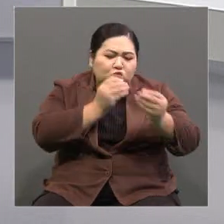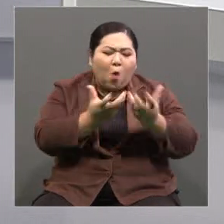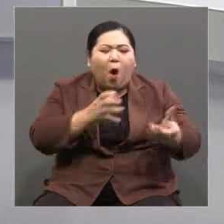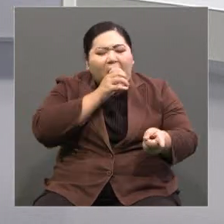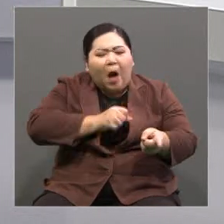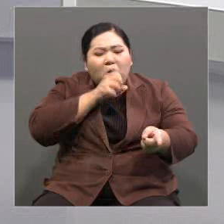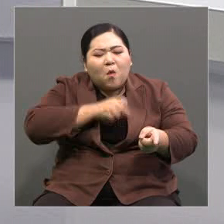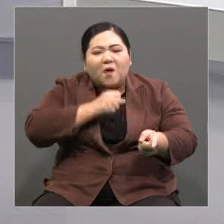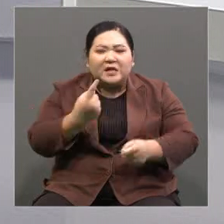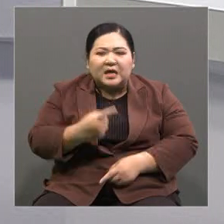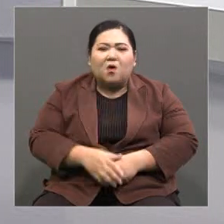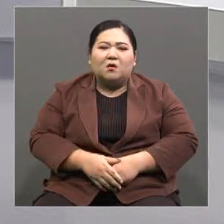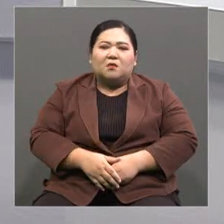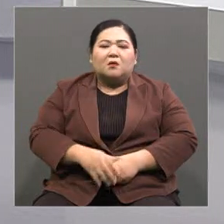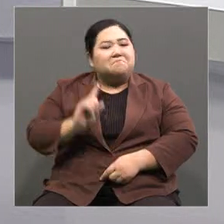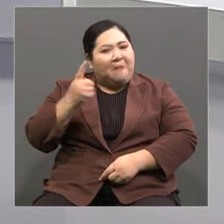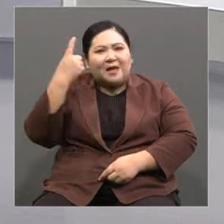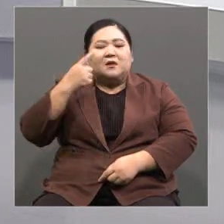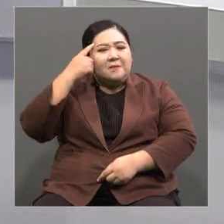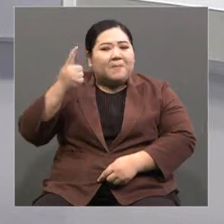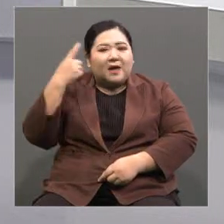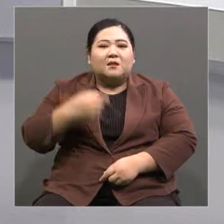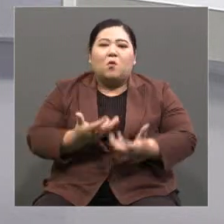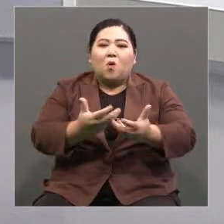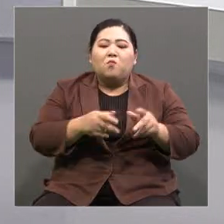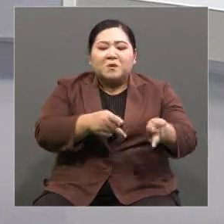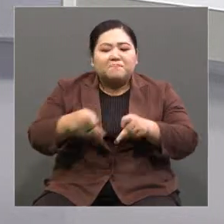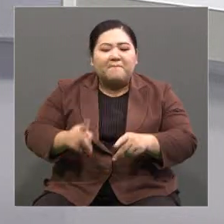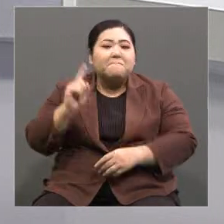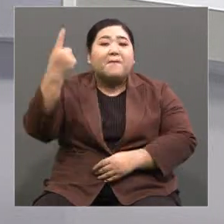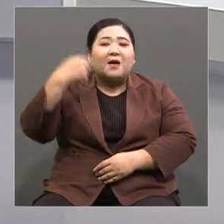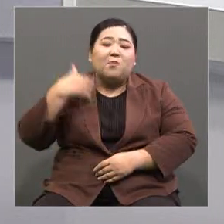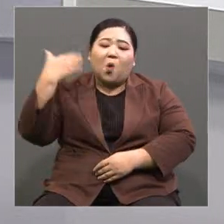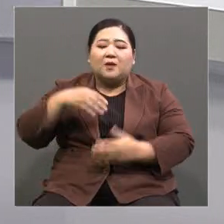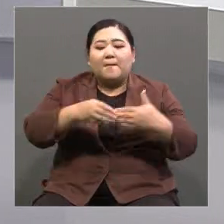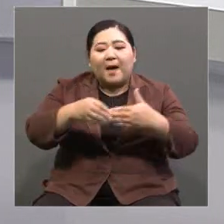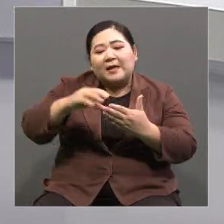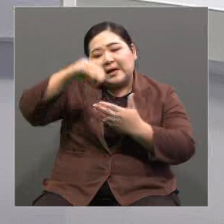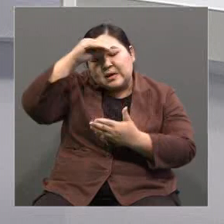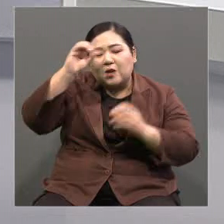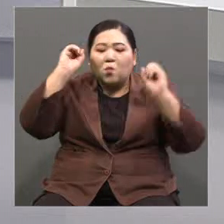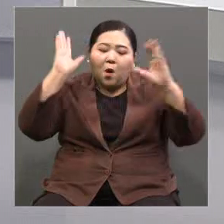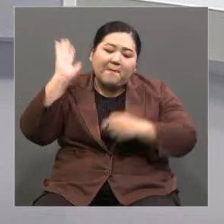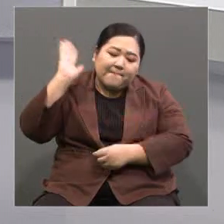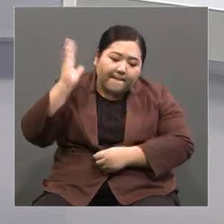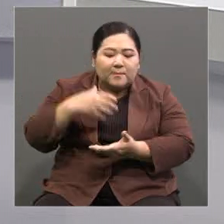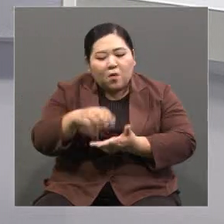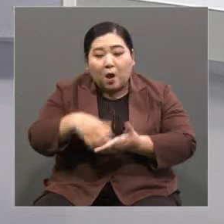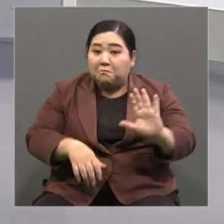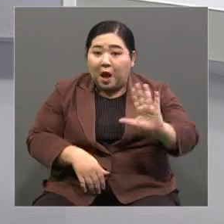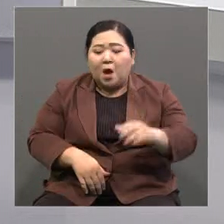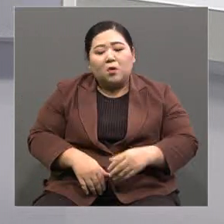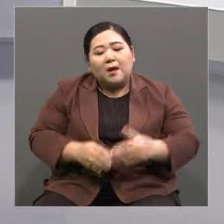อ้ออันนี้มันเป็นอย่างนี้อันนี้มันเป็นอย่างนี้อธิบายแบบเดิมๆติดป้ายไว้ให้อ่านหรือจะมีคนแนะนำตามจุด